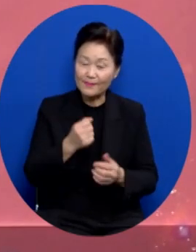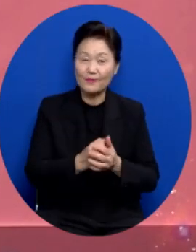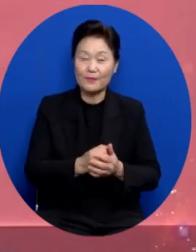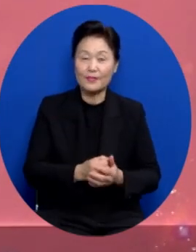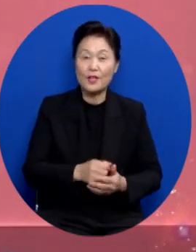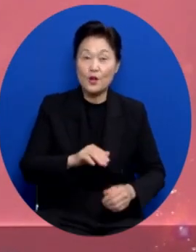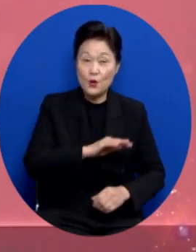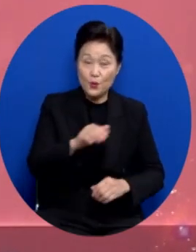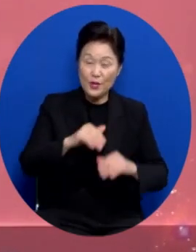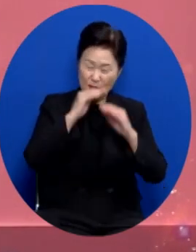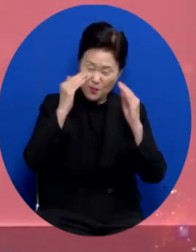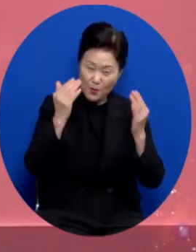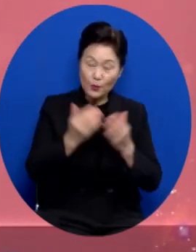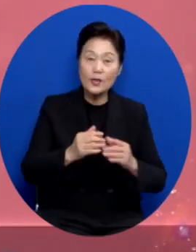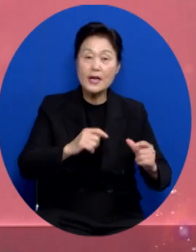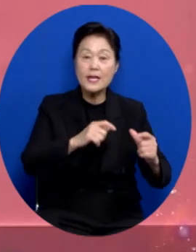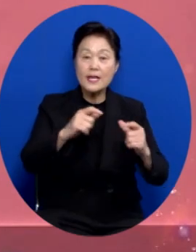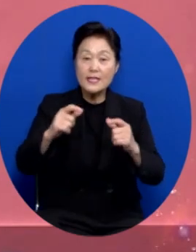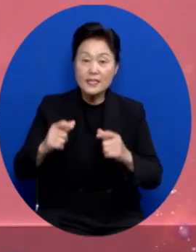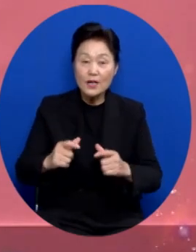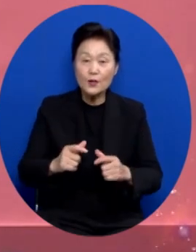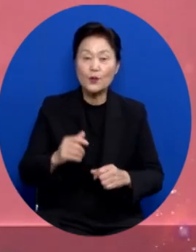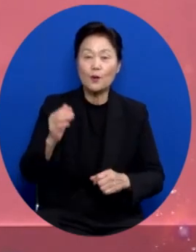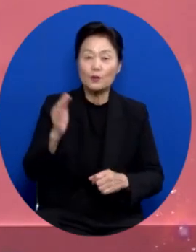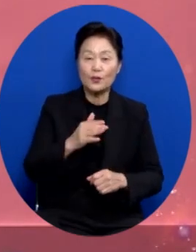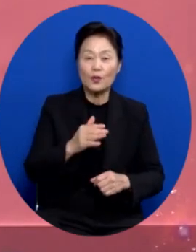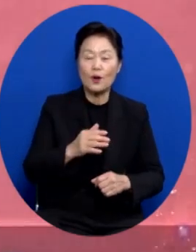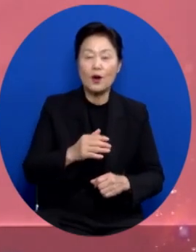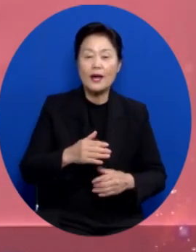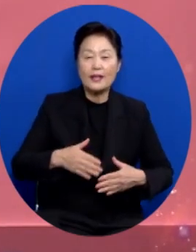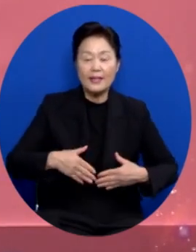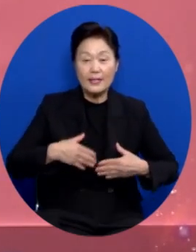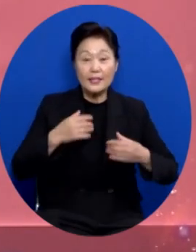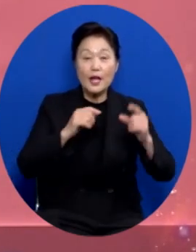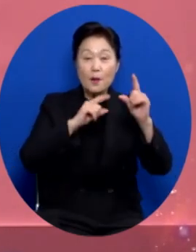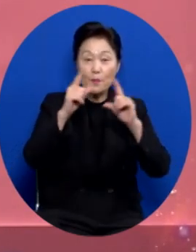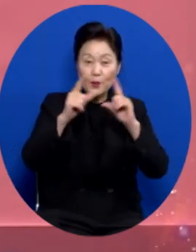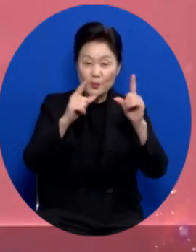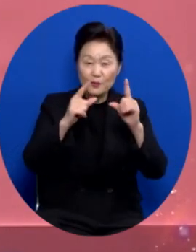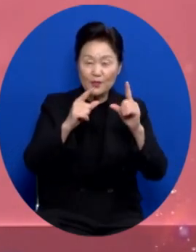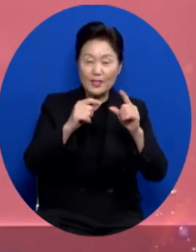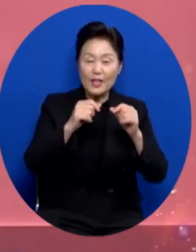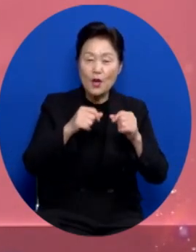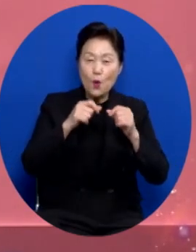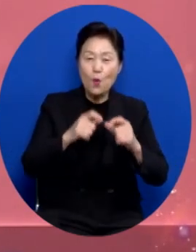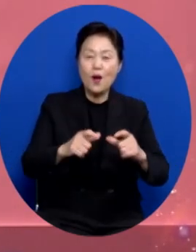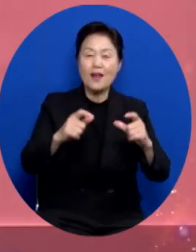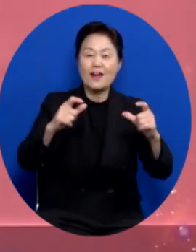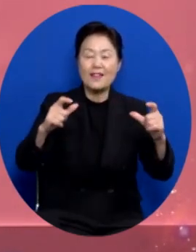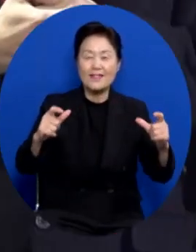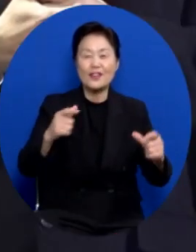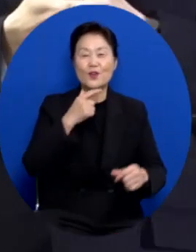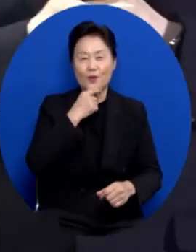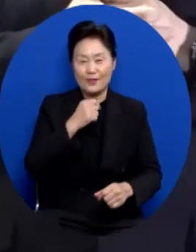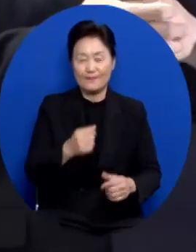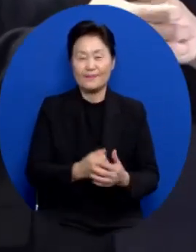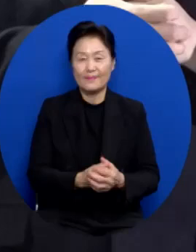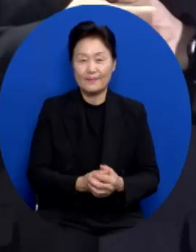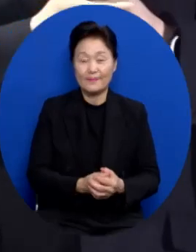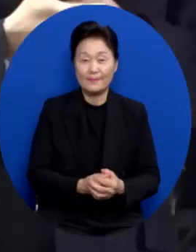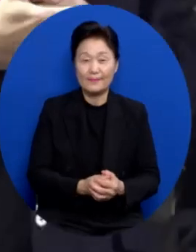모두가 또이 지역 사회에서부터 훈훈한 모습들이 잘 번져갈 수 있도록 그렇게 해주시길